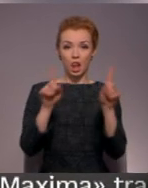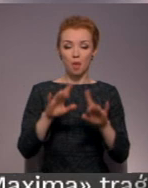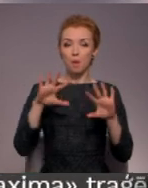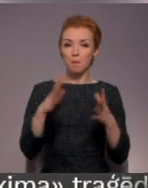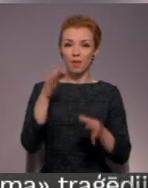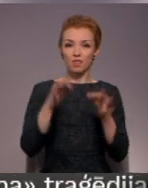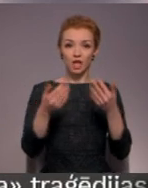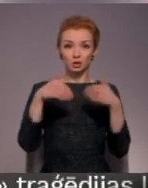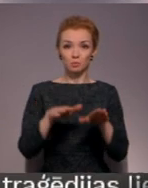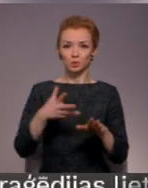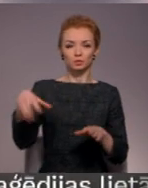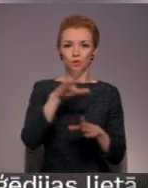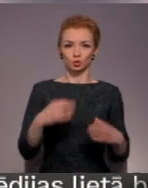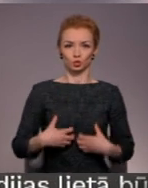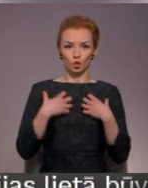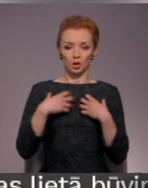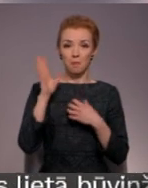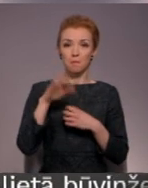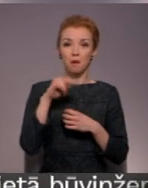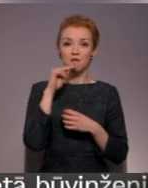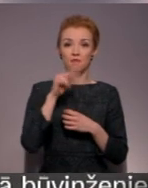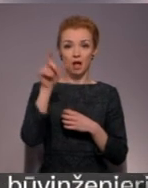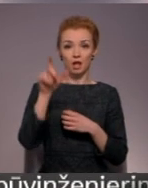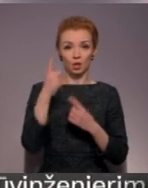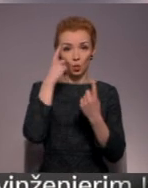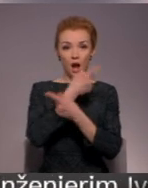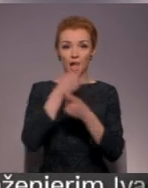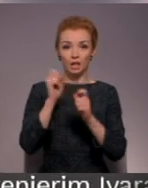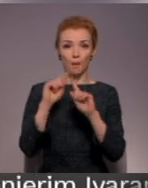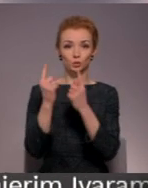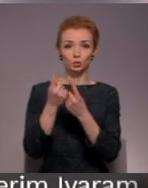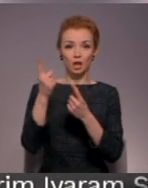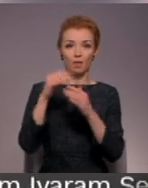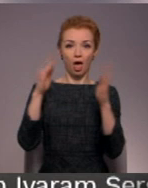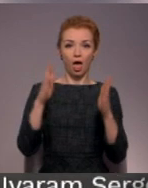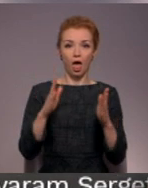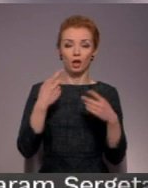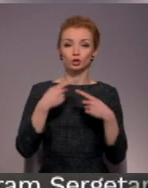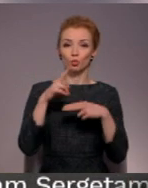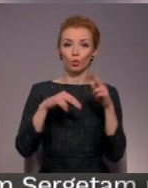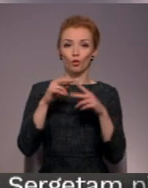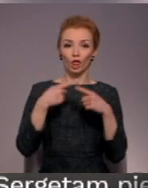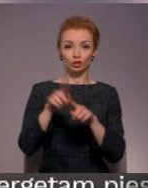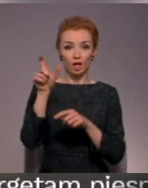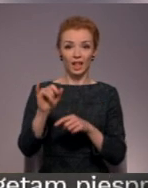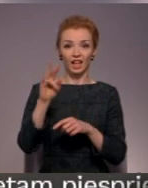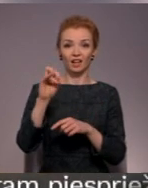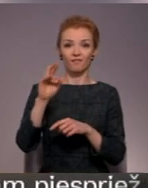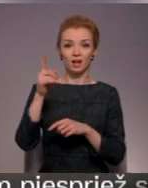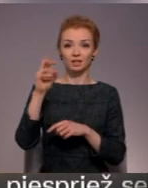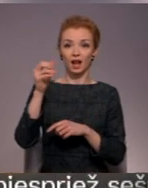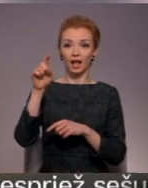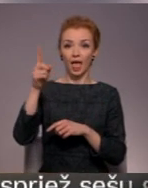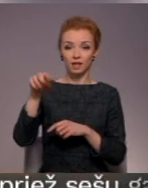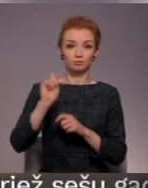tiesas spriedums šokēja daudzus. Par vainīgu atzīts apsūdzētais ēkas būvinženieris Ivars Sergets, kuram piespriesti 6